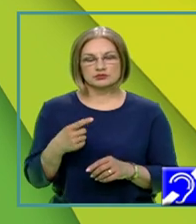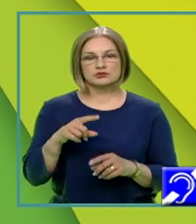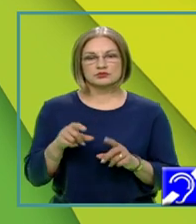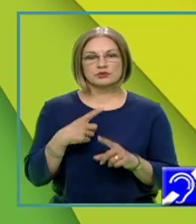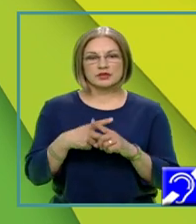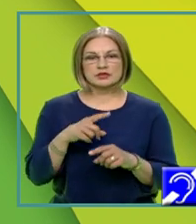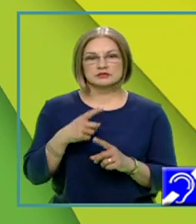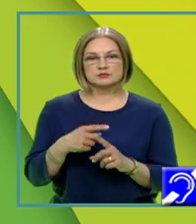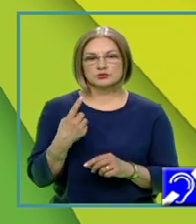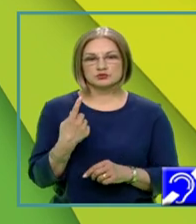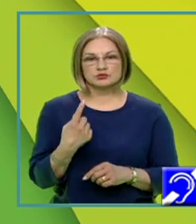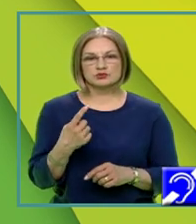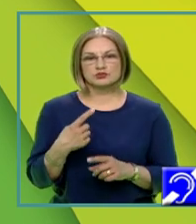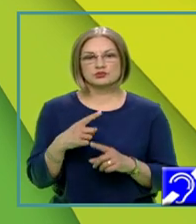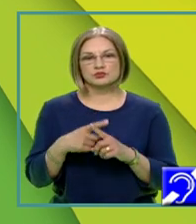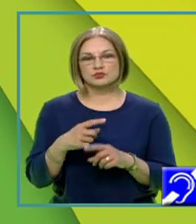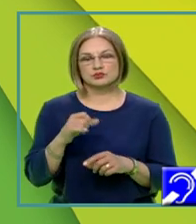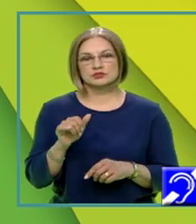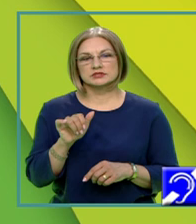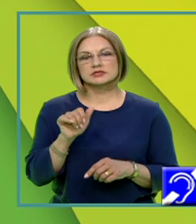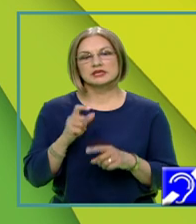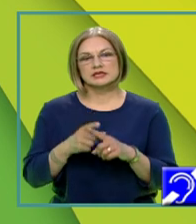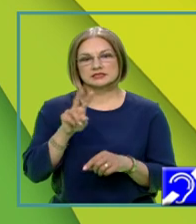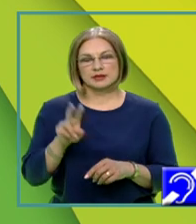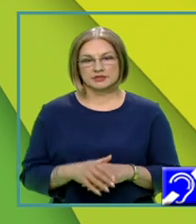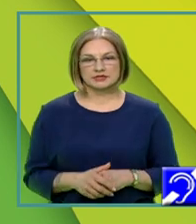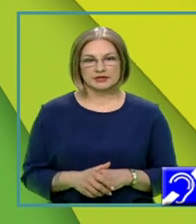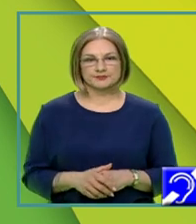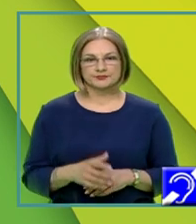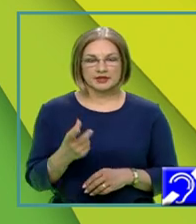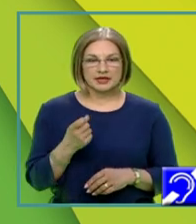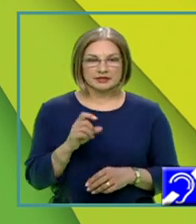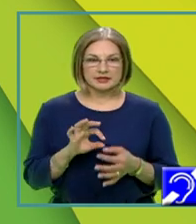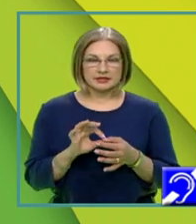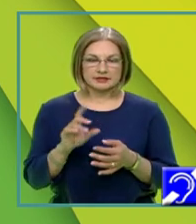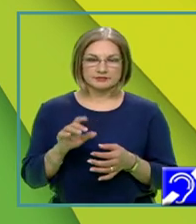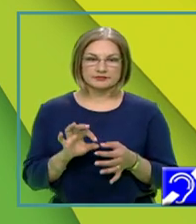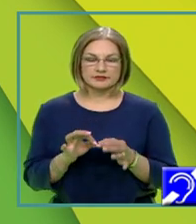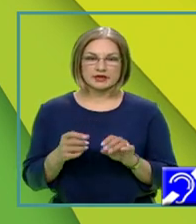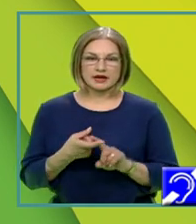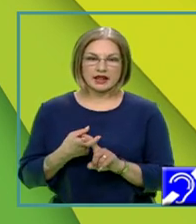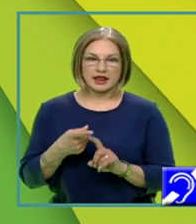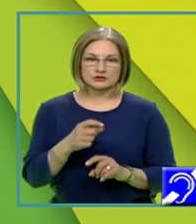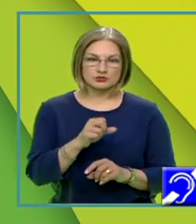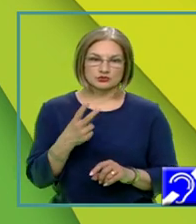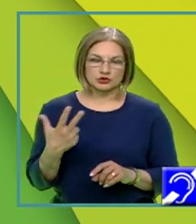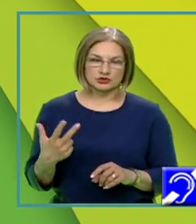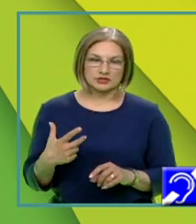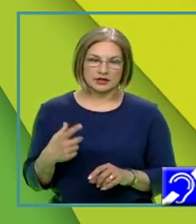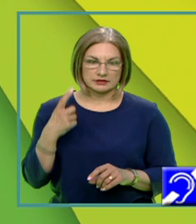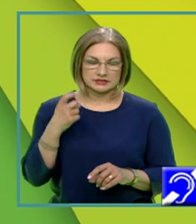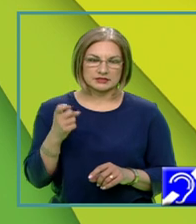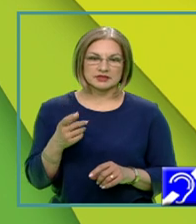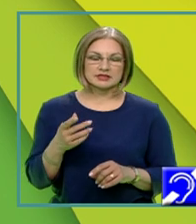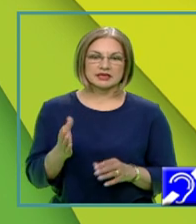pătrat adică a doua parte a inegalității 2 din relațiile 1 2 și 3 din în cont de tranzitivitatea